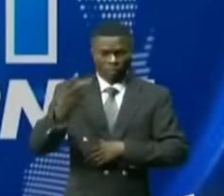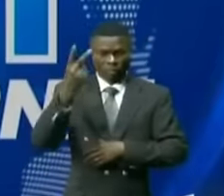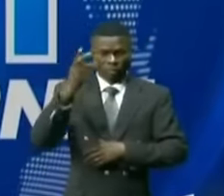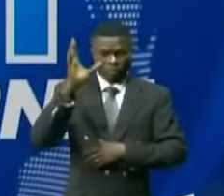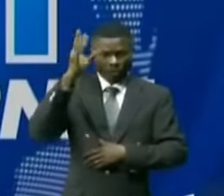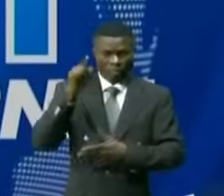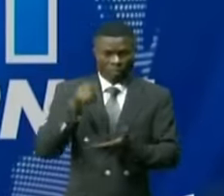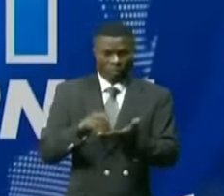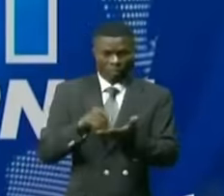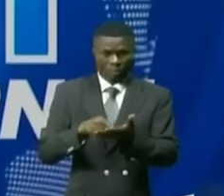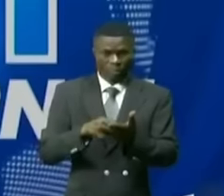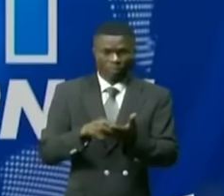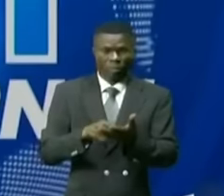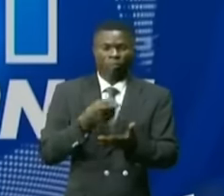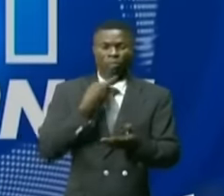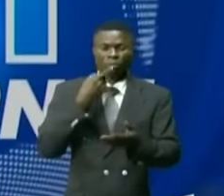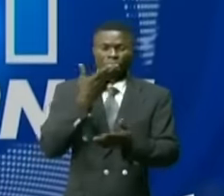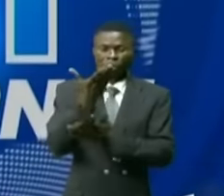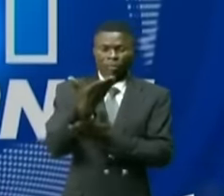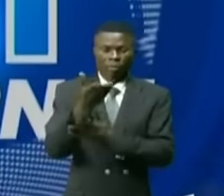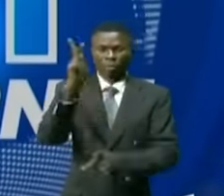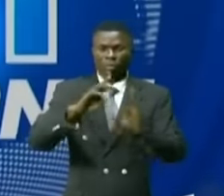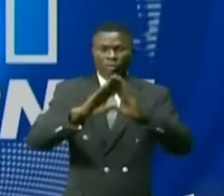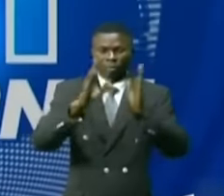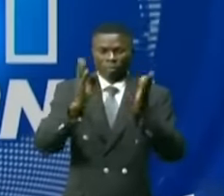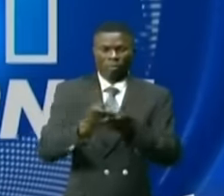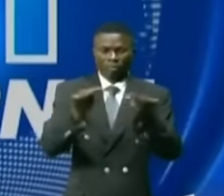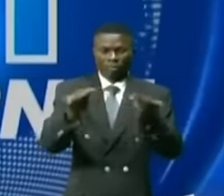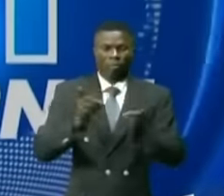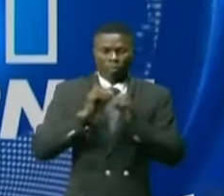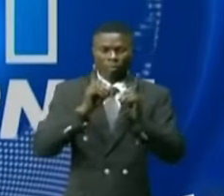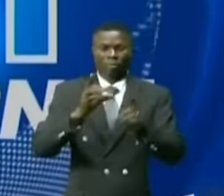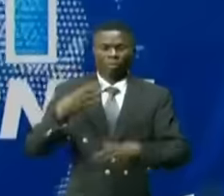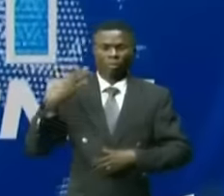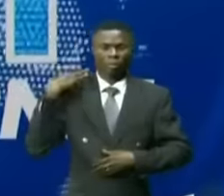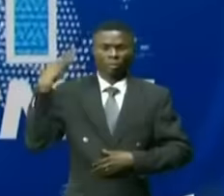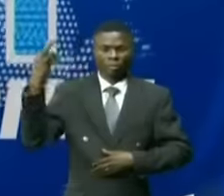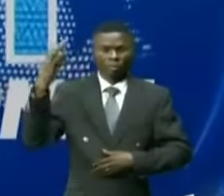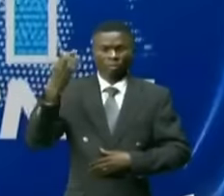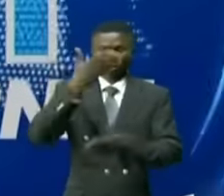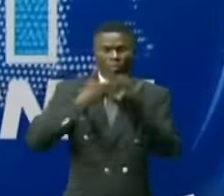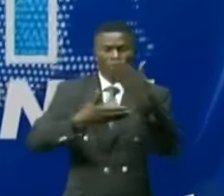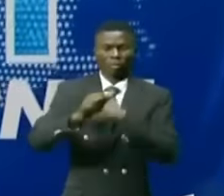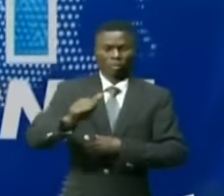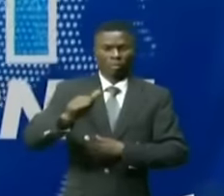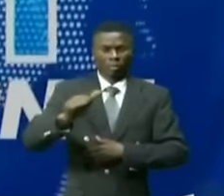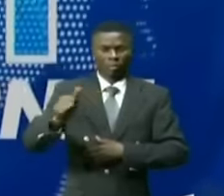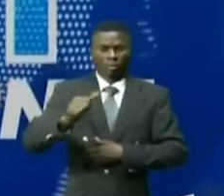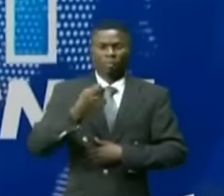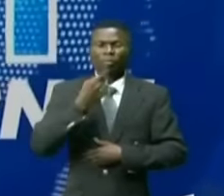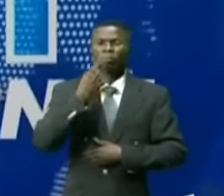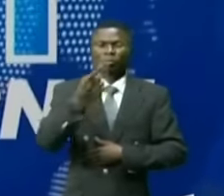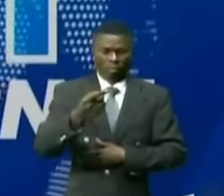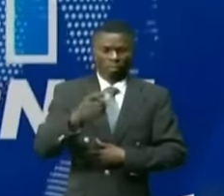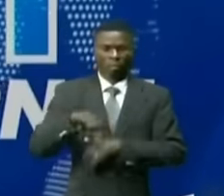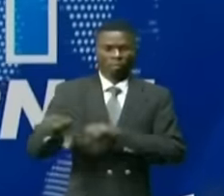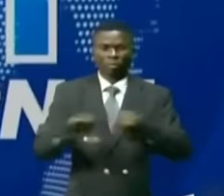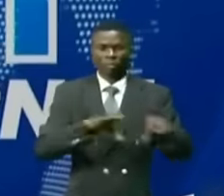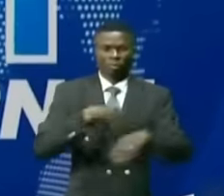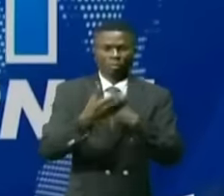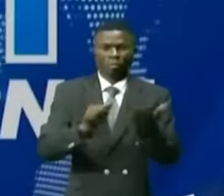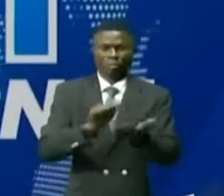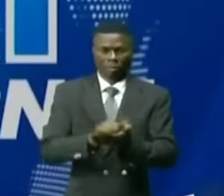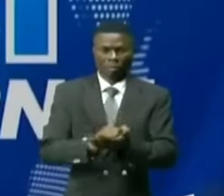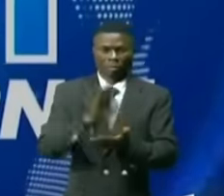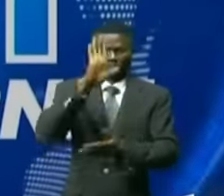deux endroits, il a séduit les électeurs. Au lieu du meeting, le candidat a sa propre session a énuméré les réalisations de son premier